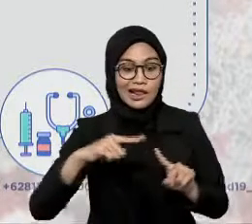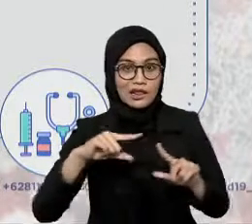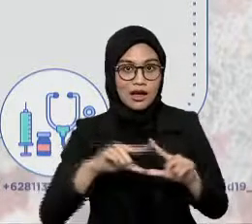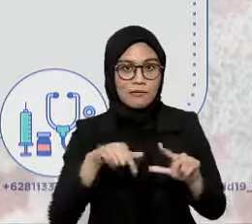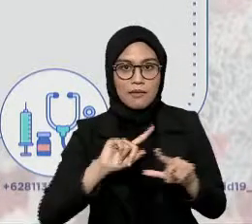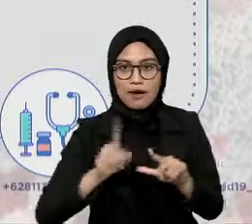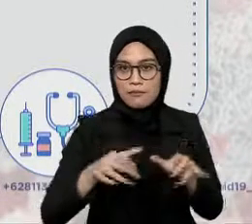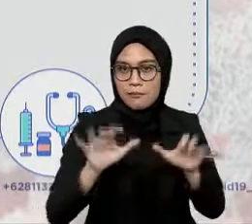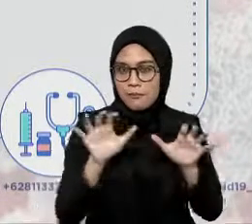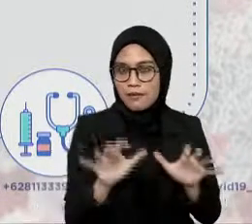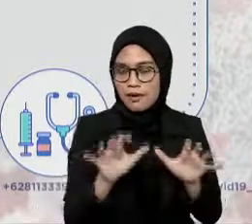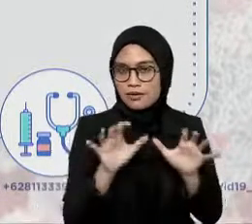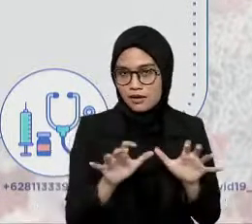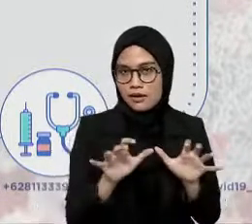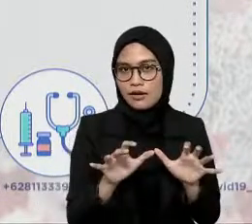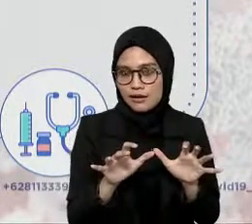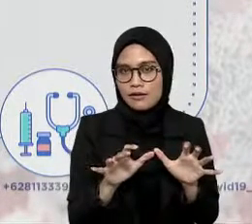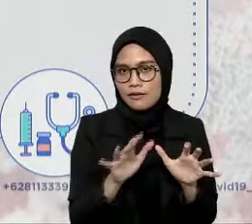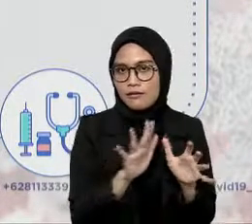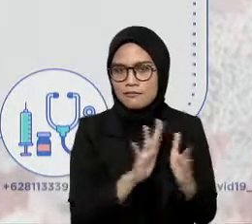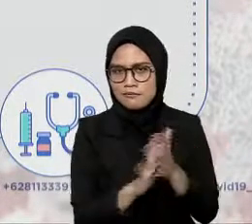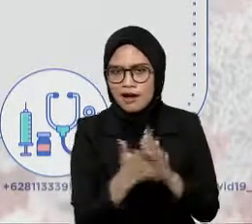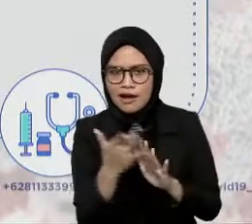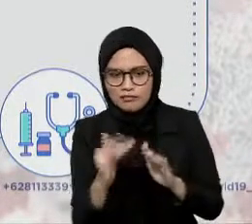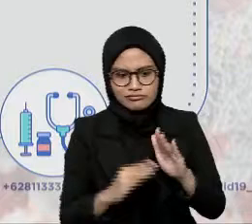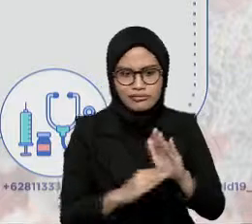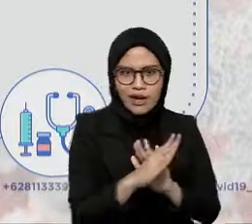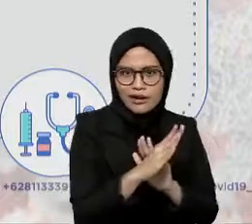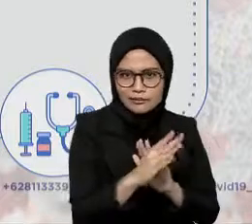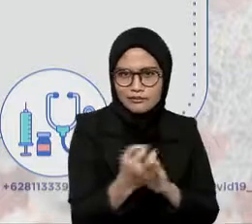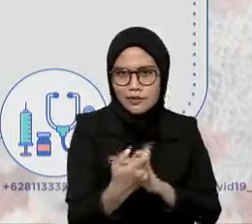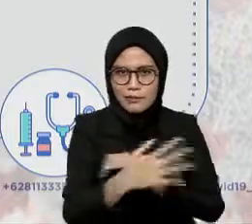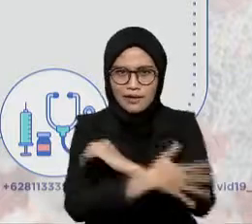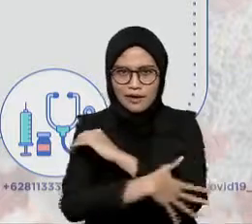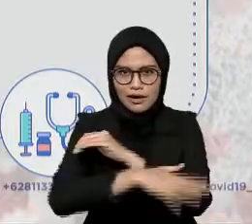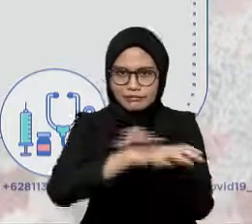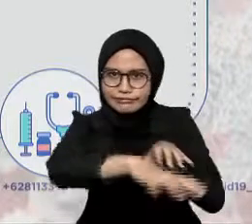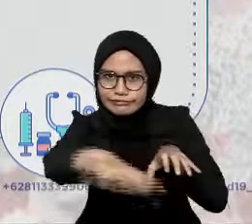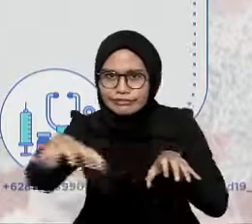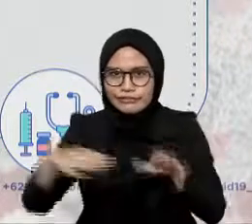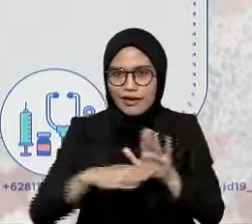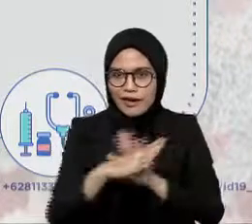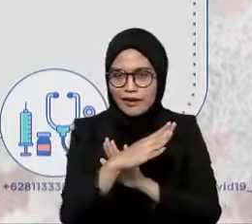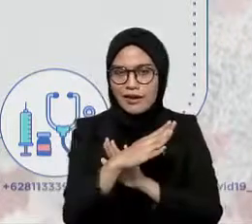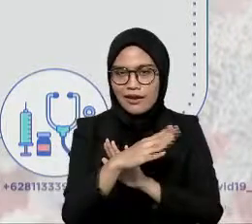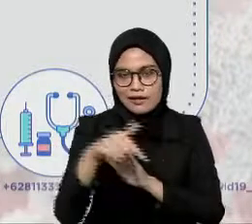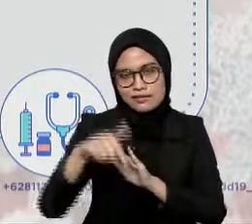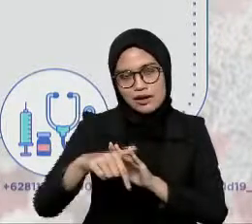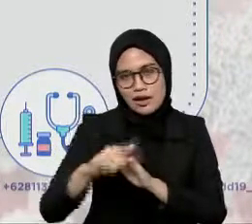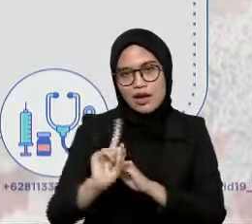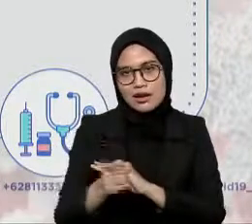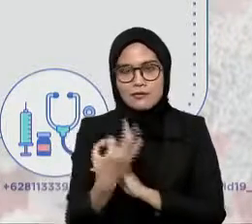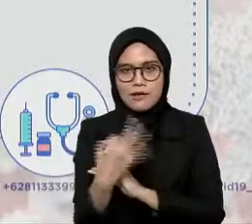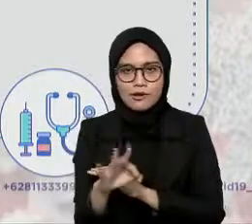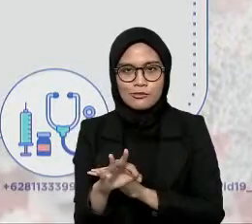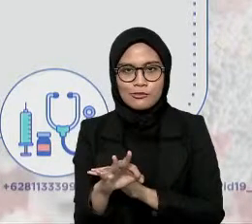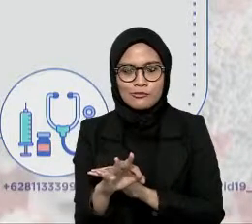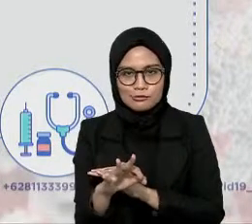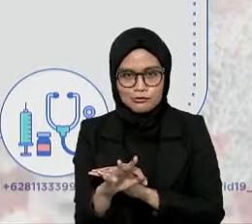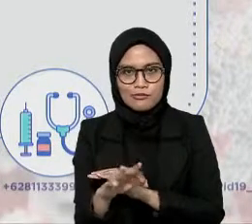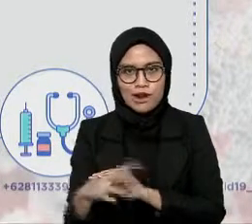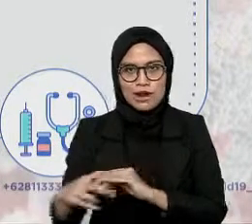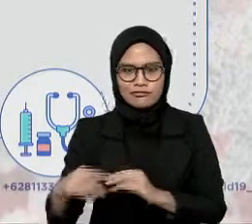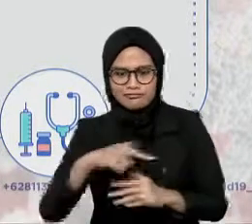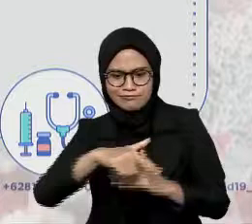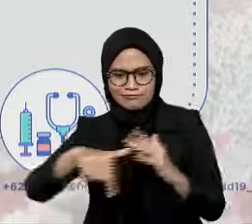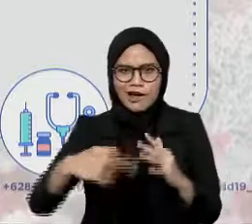setelah sempat menyebabkan lonjakan kasus di beberapa negara. Tentunya terdapat poin-poin penting pembelajaran dari berbagai